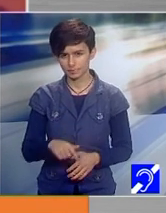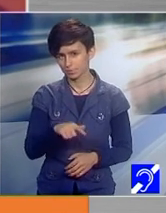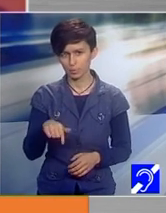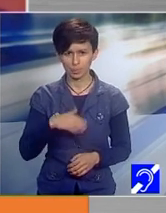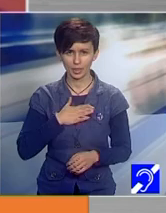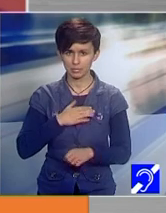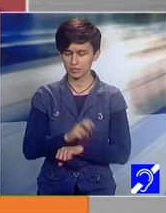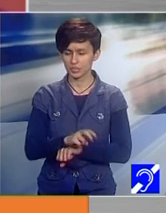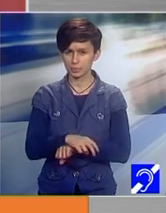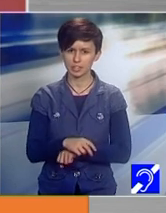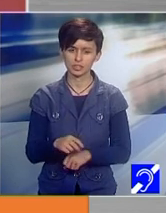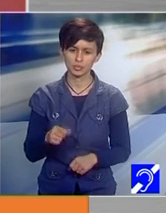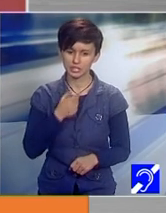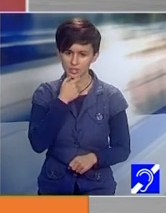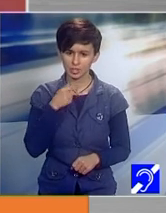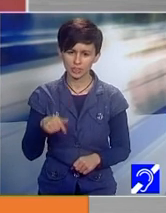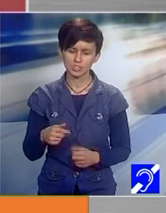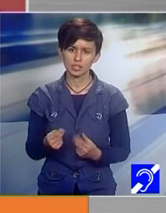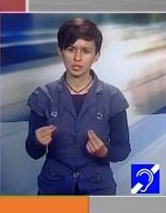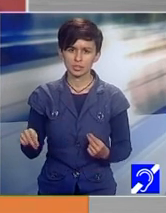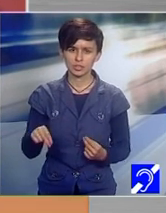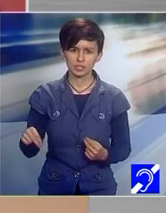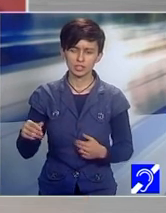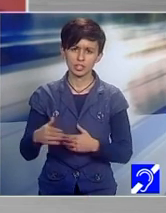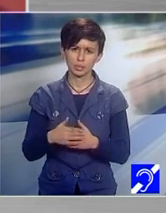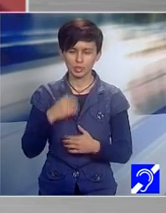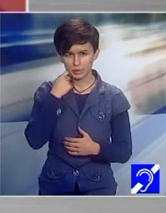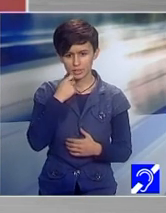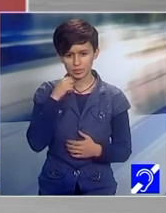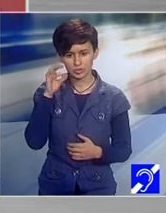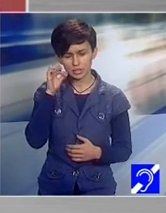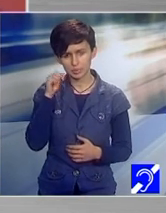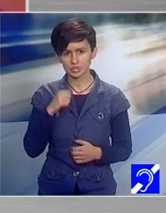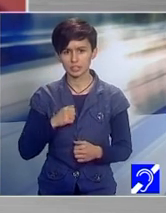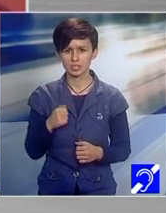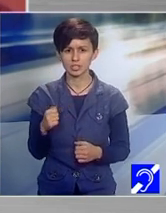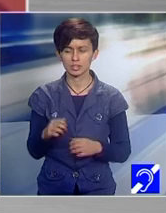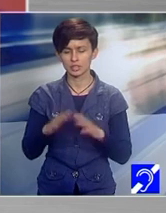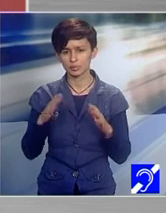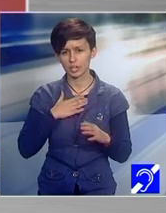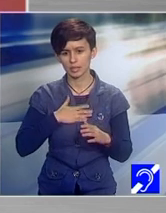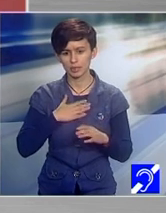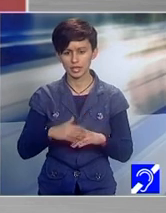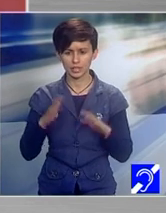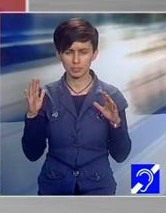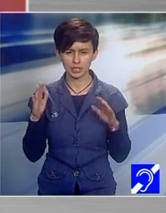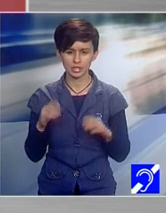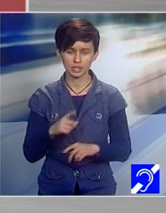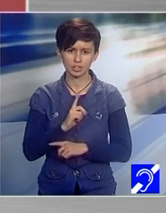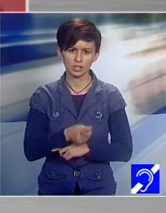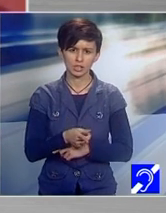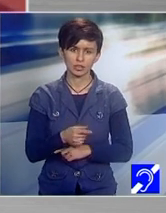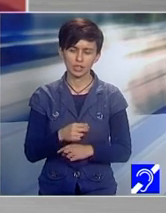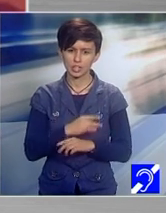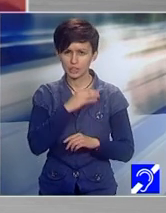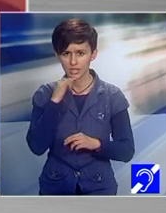anul acesta din multe județe din jurul Clujului, din Bistrița, din Satu Mare, Baia Mare, din Oradea, din Alba